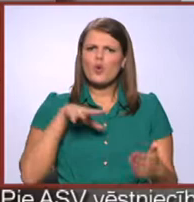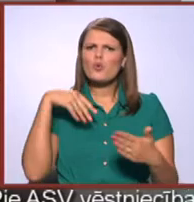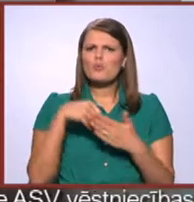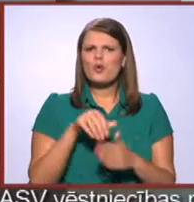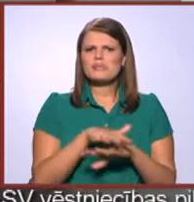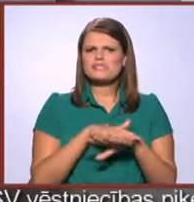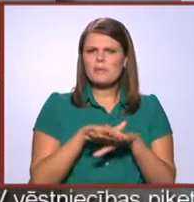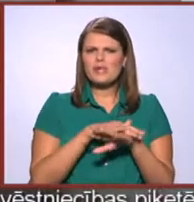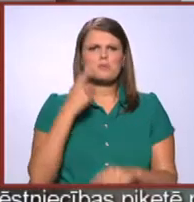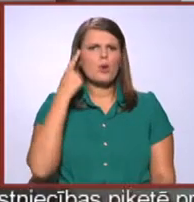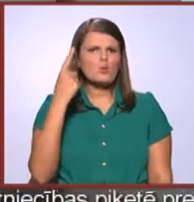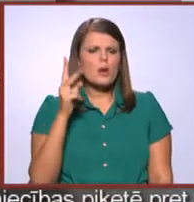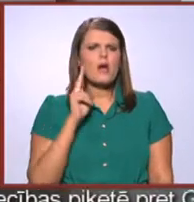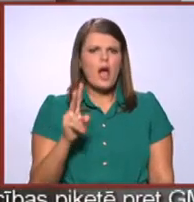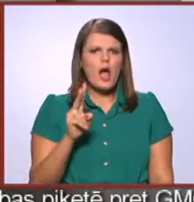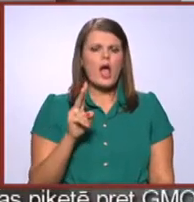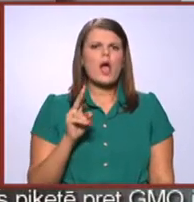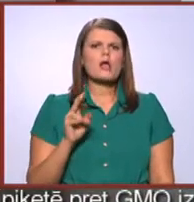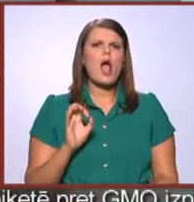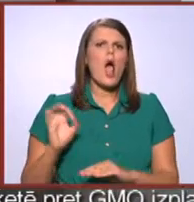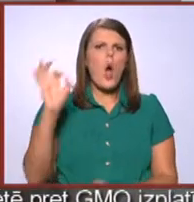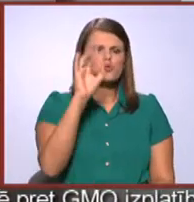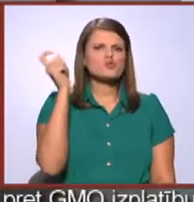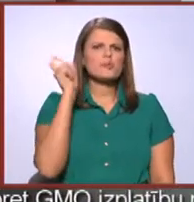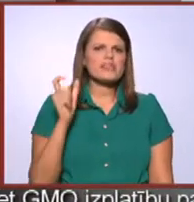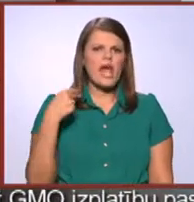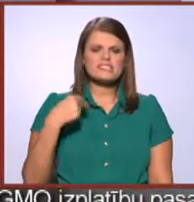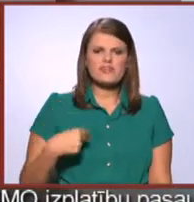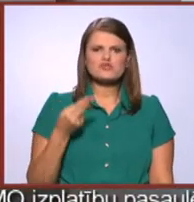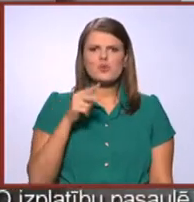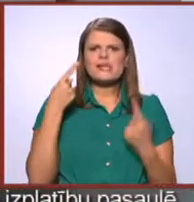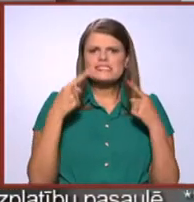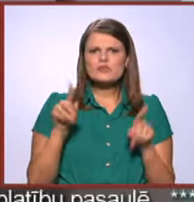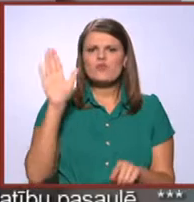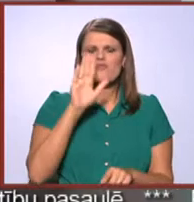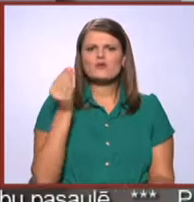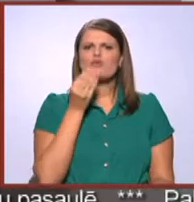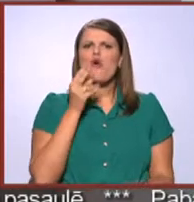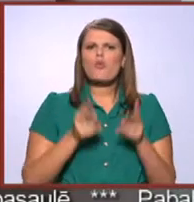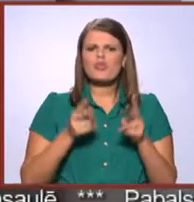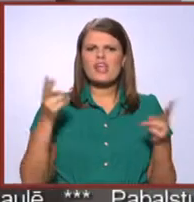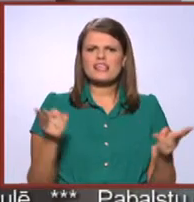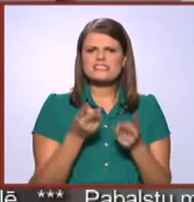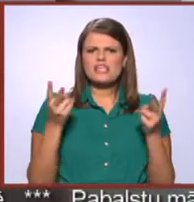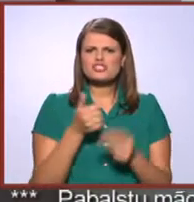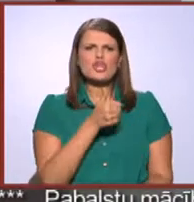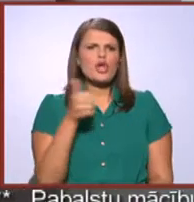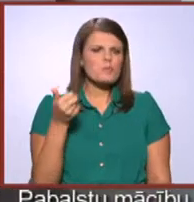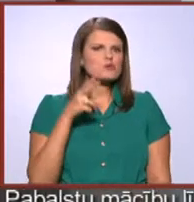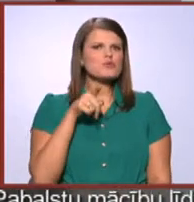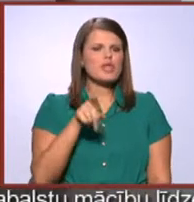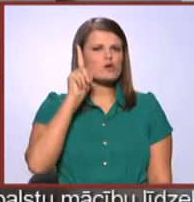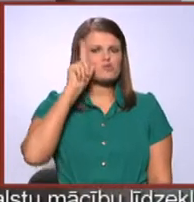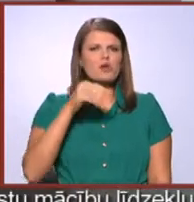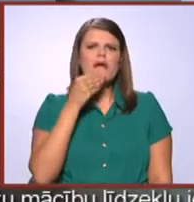Joprojām sabiedrībā pastāv uzskats, ka Austrumu, Itālijas, Francijas un vairāk citu valstu kulinārijas tradīcijas ir īpašas un tās